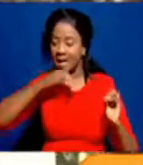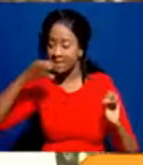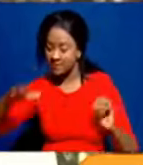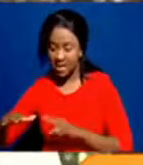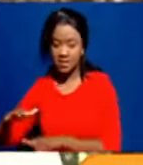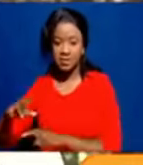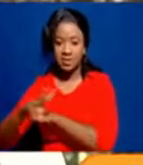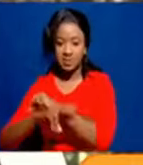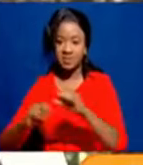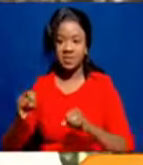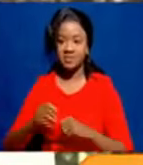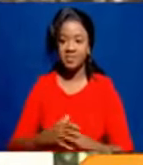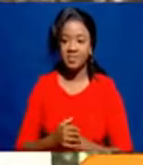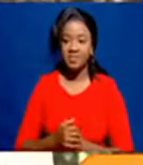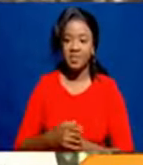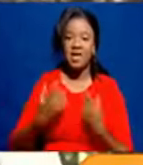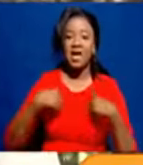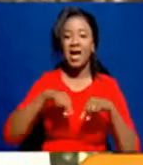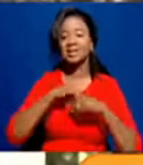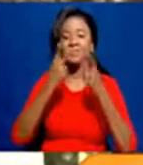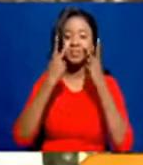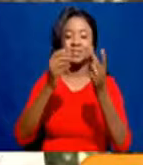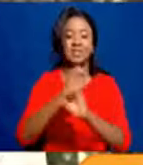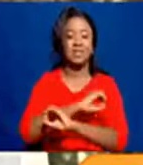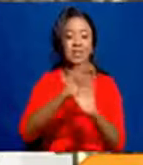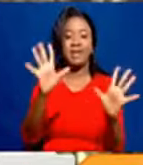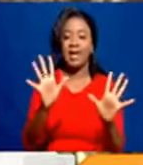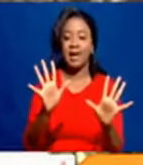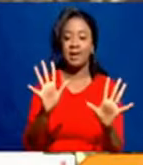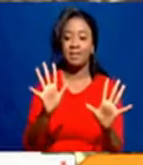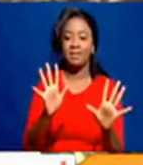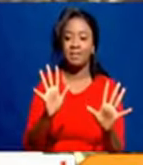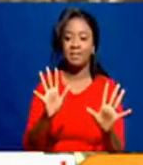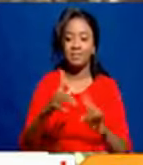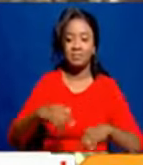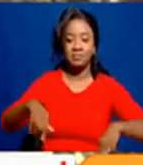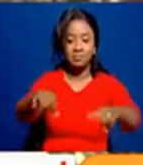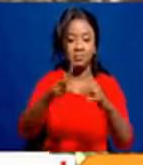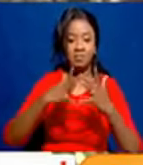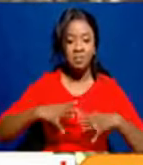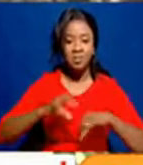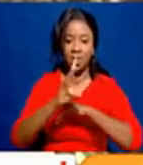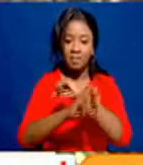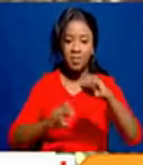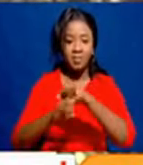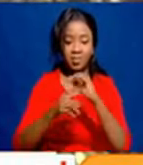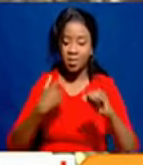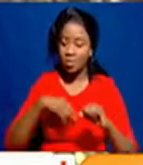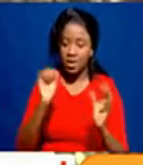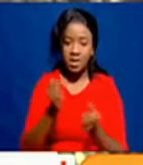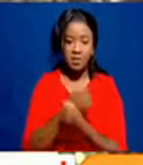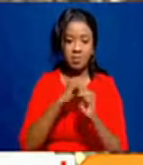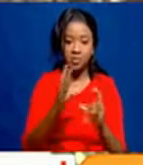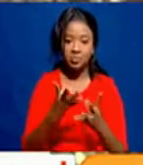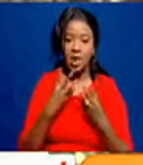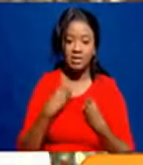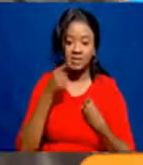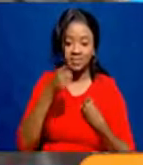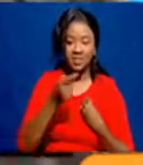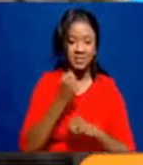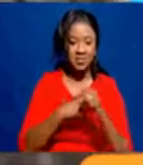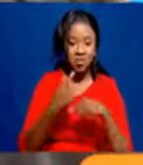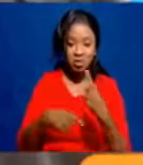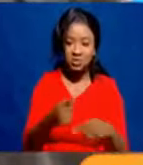mwisi. Hii ni kitu kinaonekana na wanatachana, ni walivu kila wakati, hatuwezi kufali hii mambo